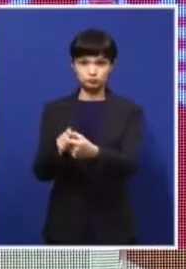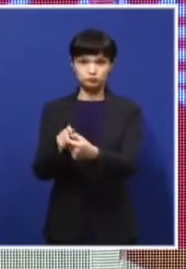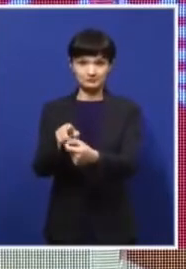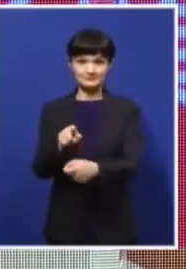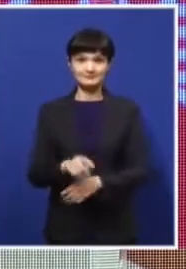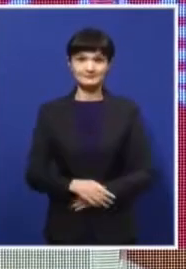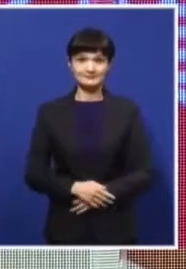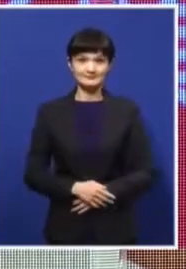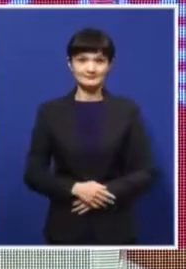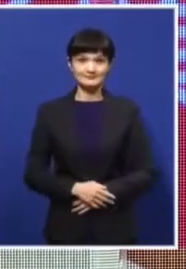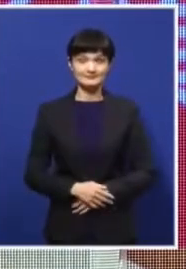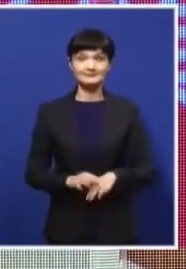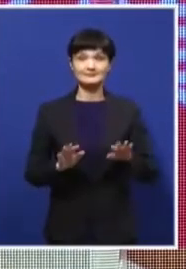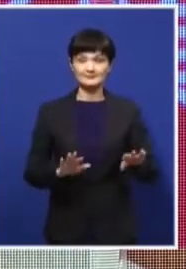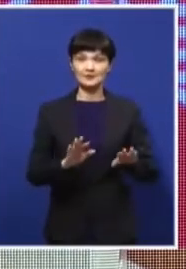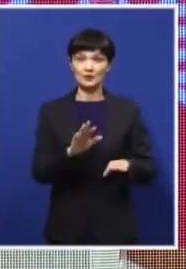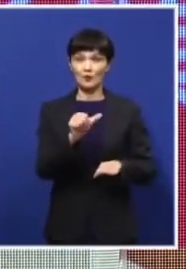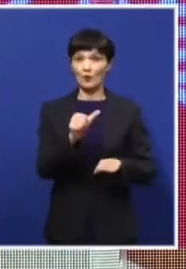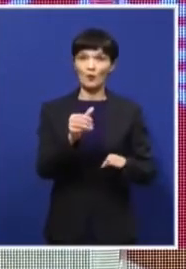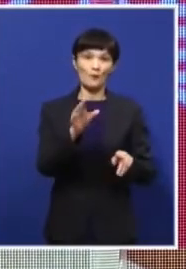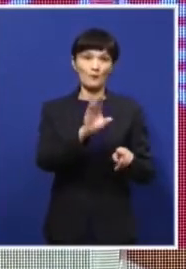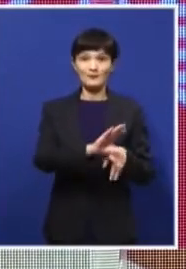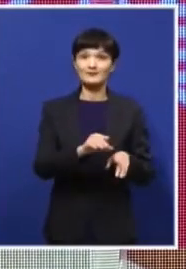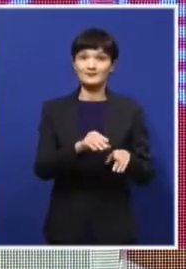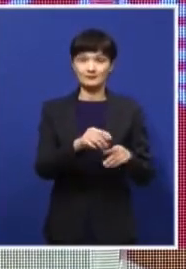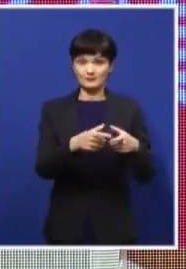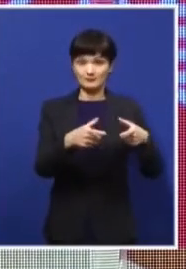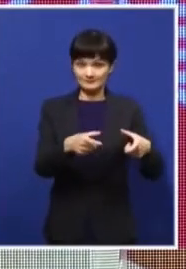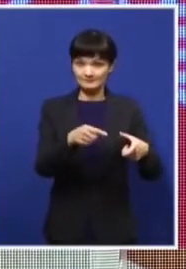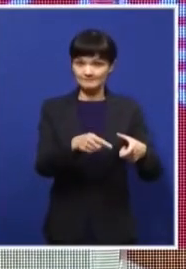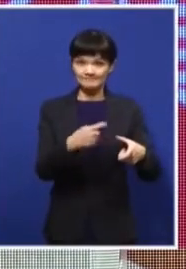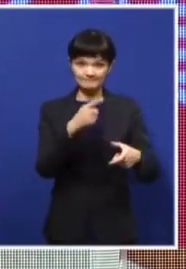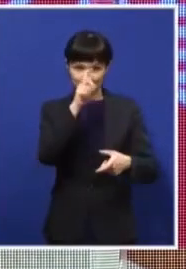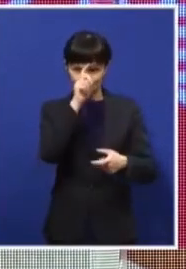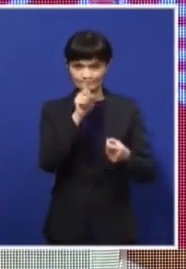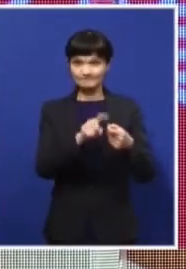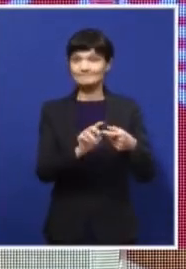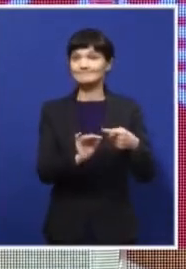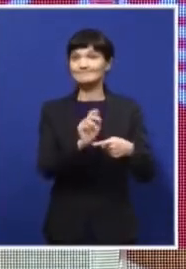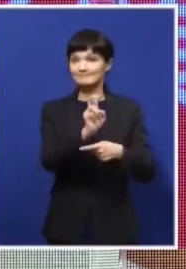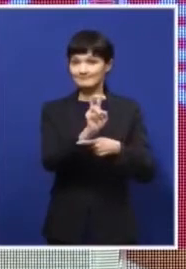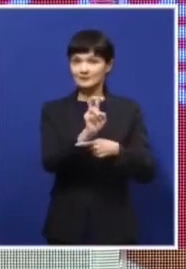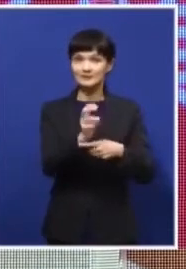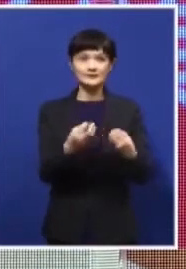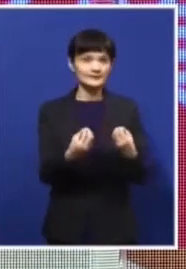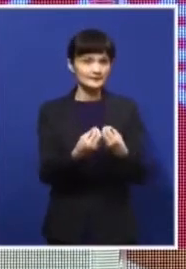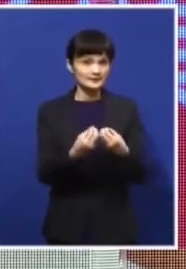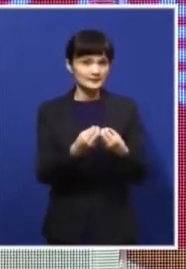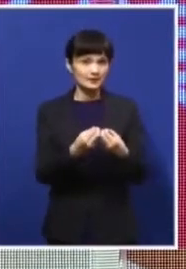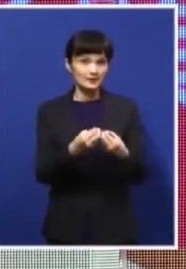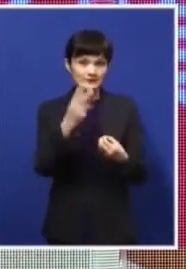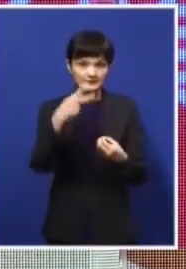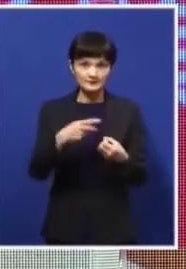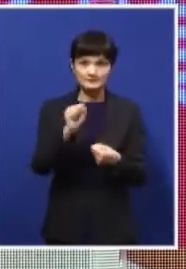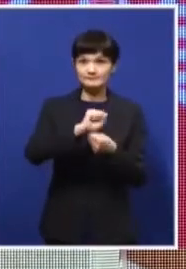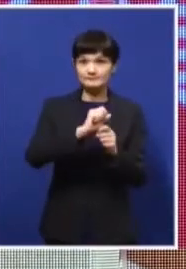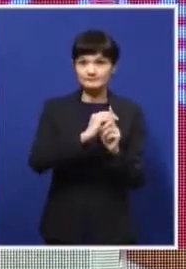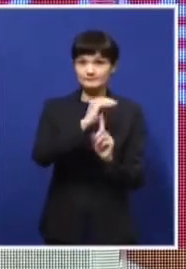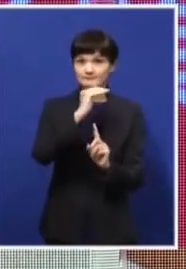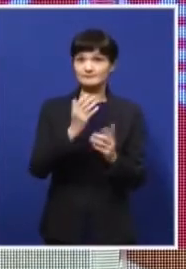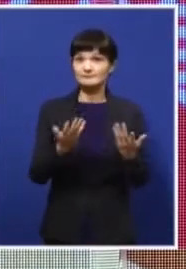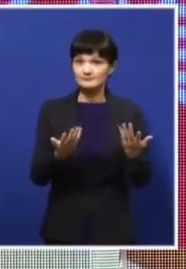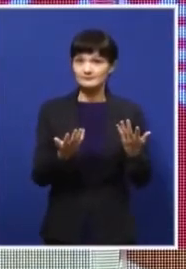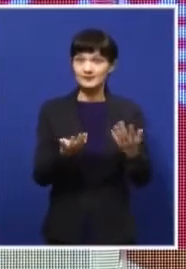兴五倍券的一个这个使用。那当然怎么去让这样的一个目标能够做到更大，事实上刚刚我们听到